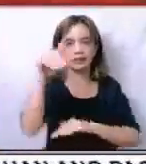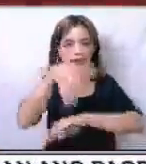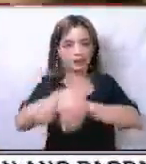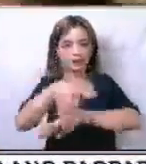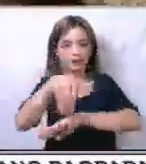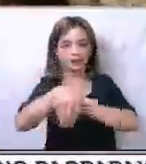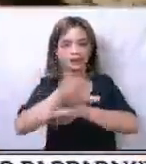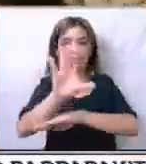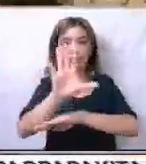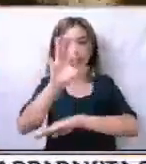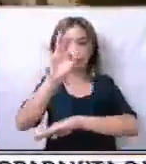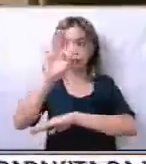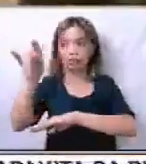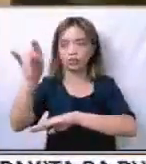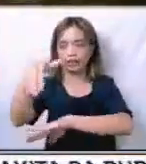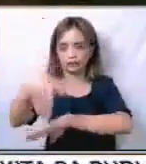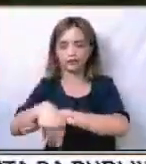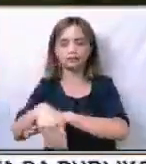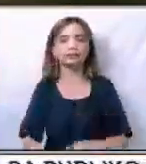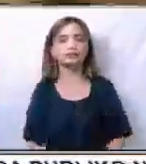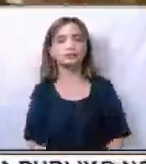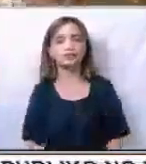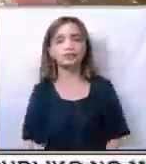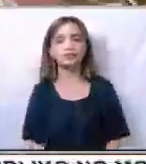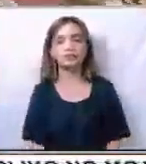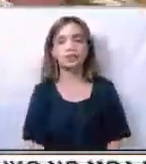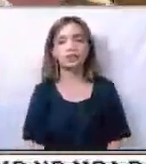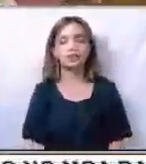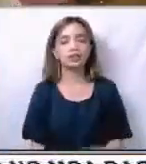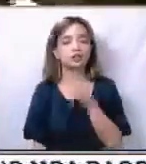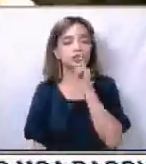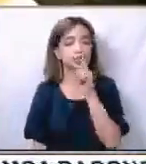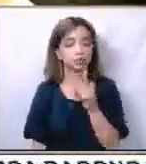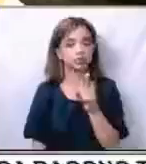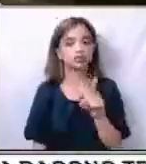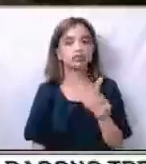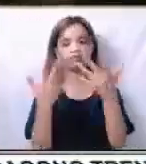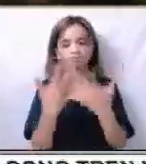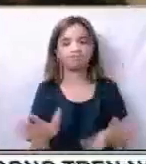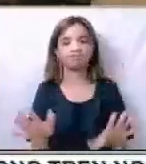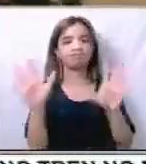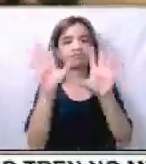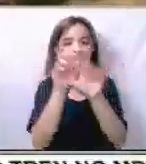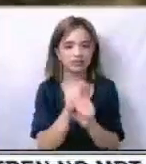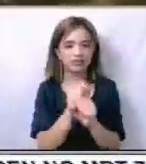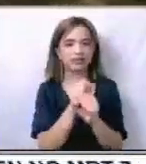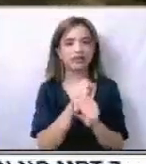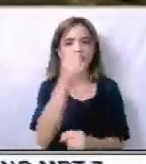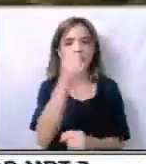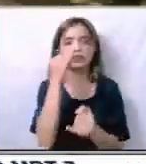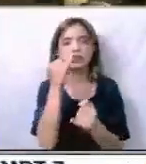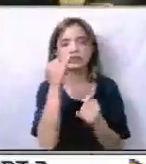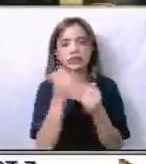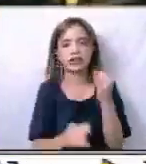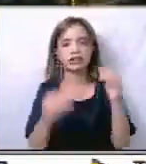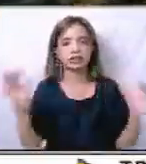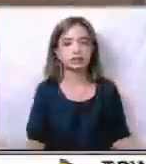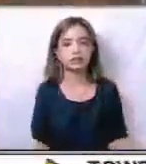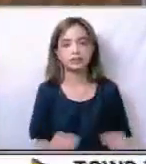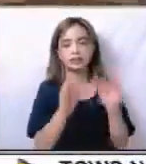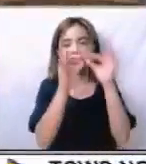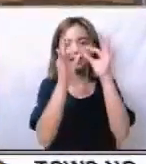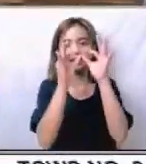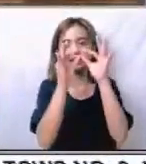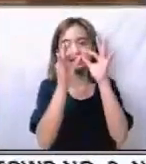So, sa ngayon, Dayan, ay tapos na yung last mass ng